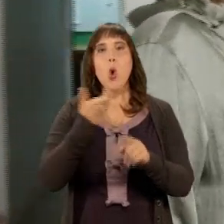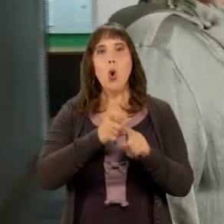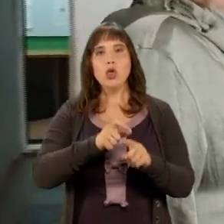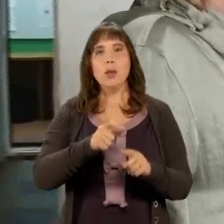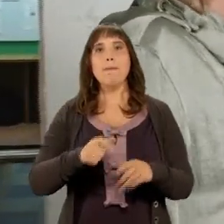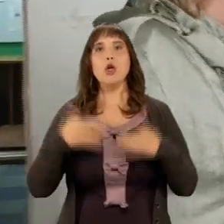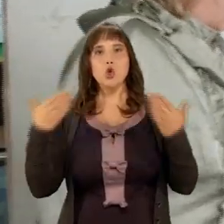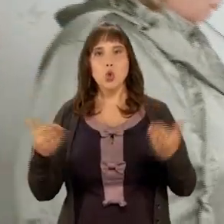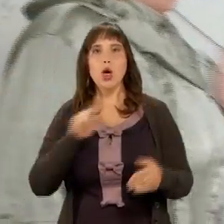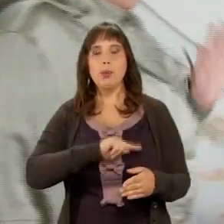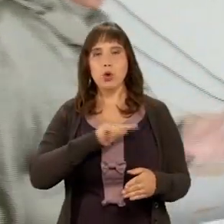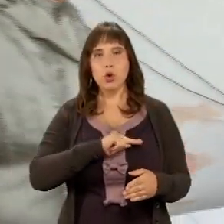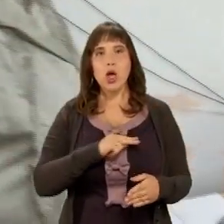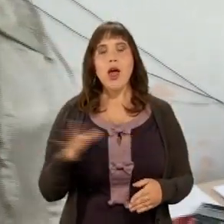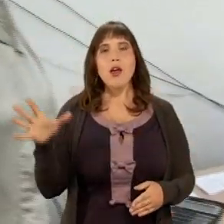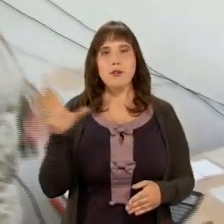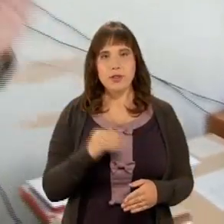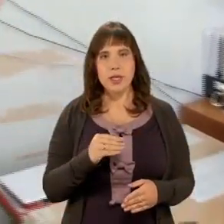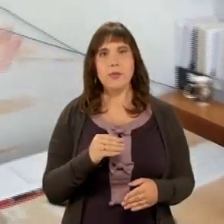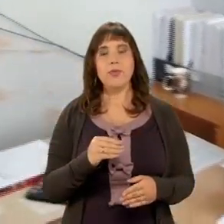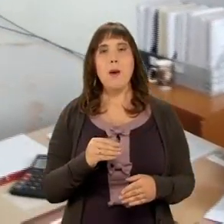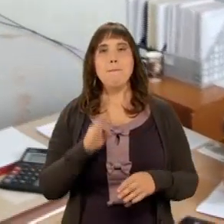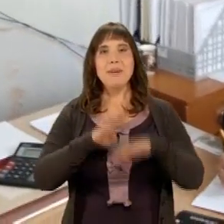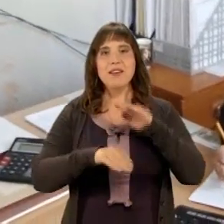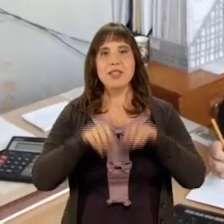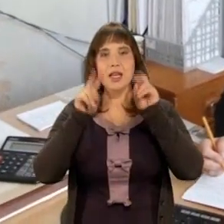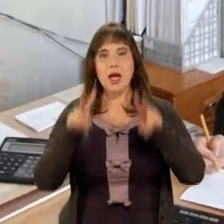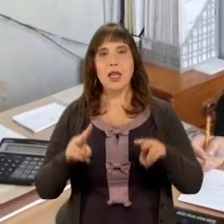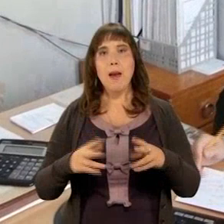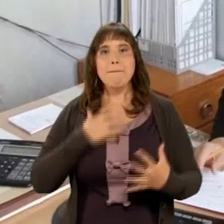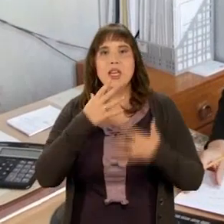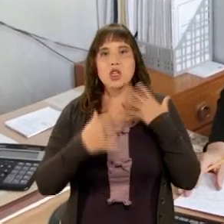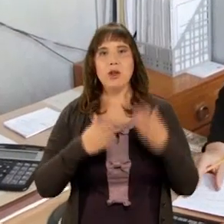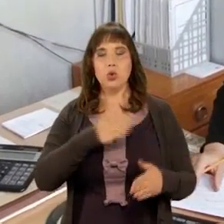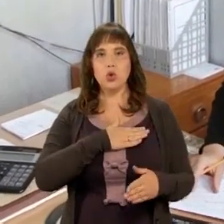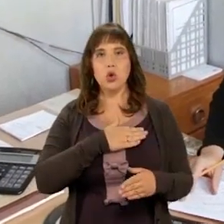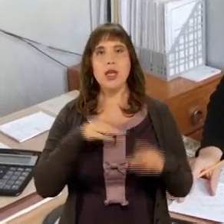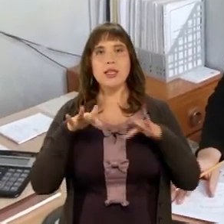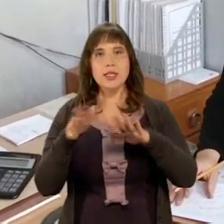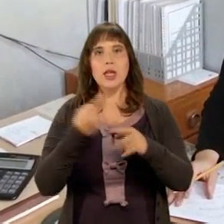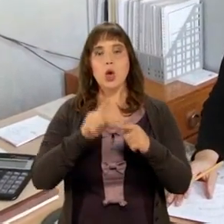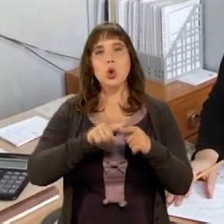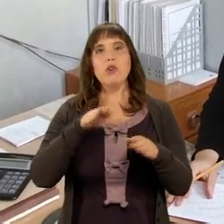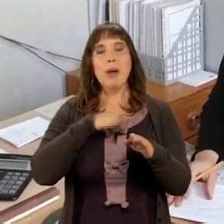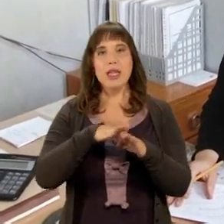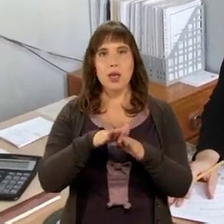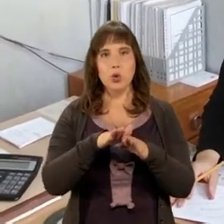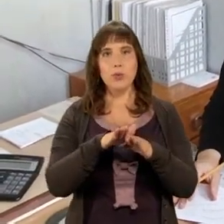работу. И все, как бы, я считаю, что профессионалы болеют душой за то дело, которое они делают.